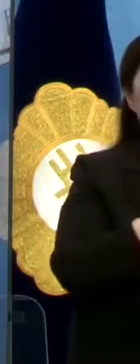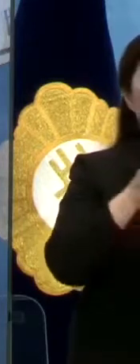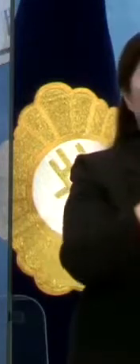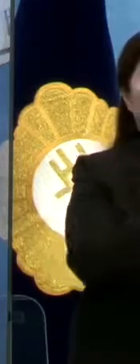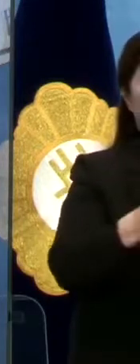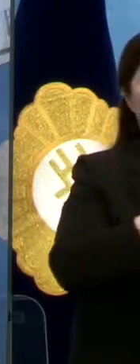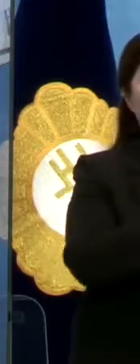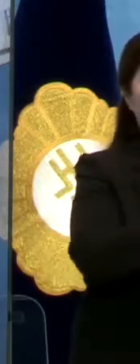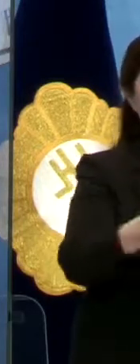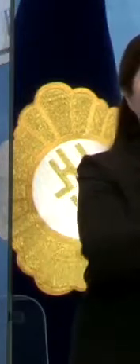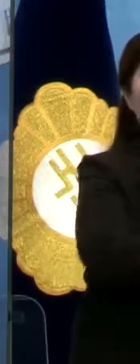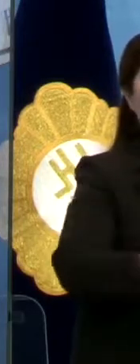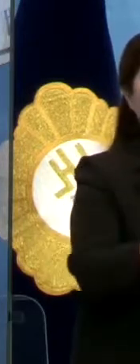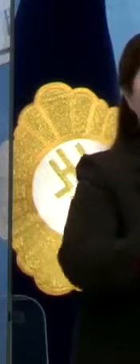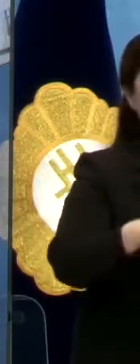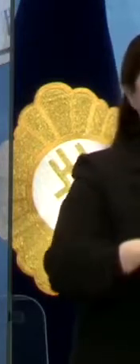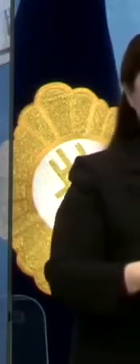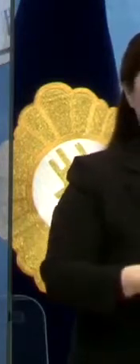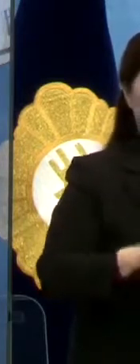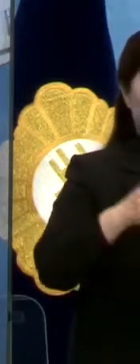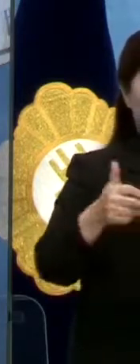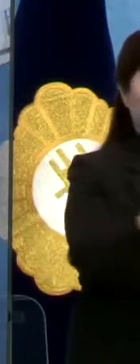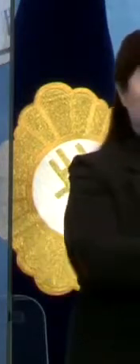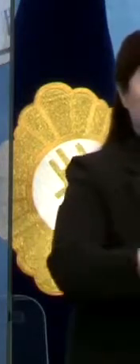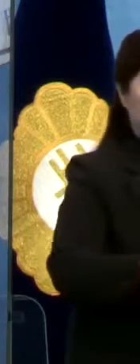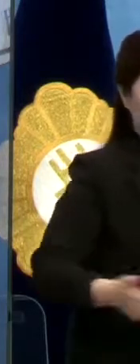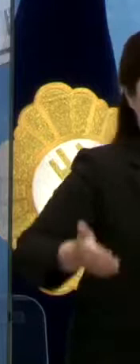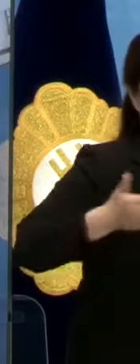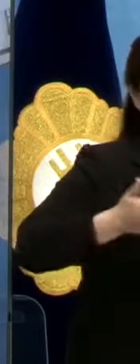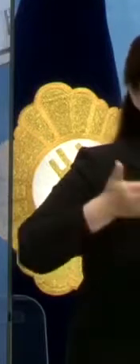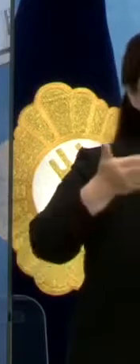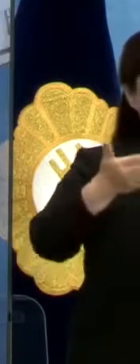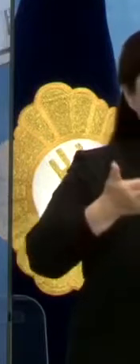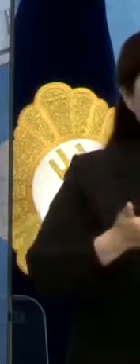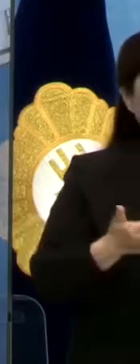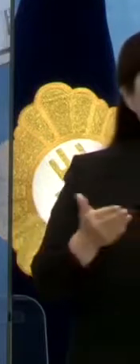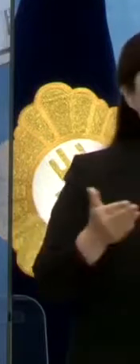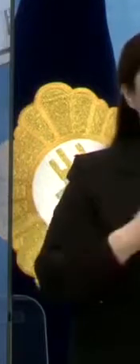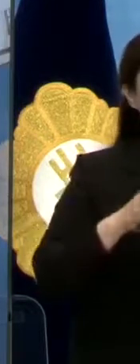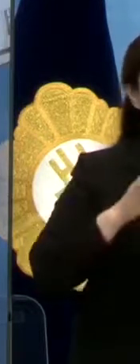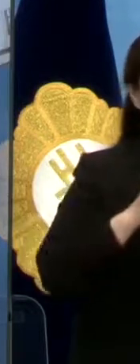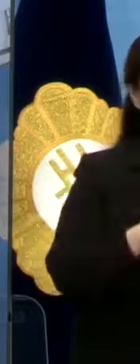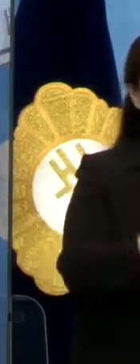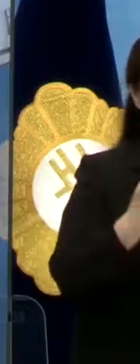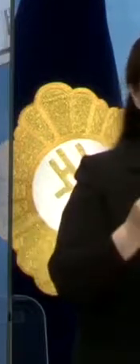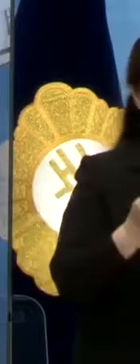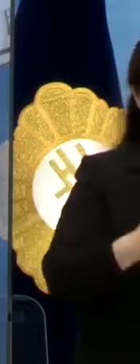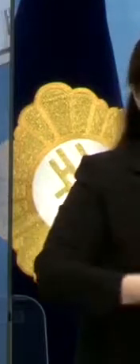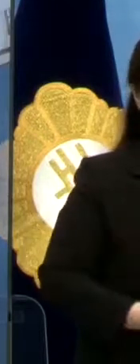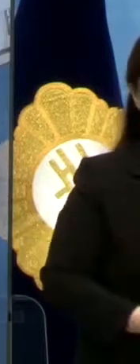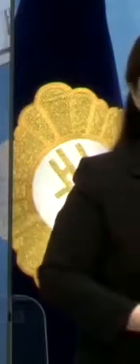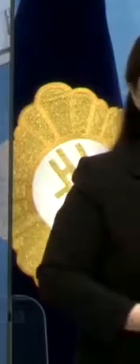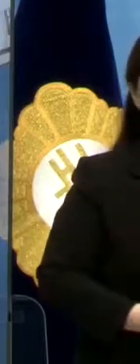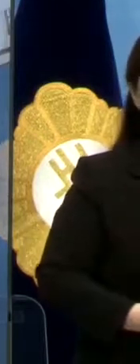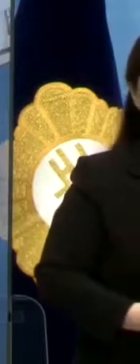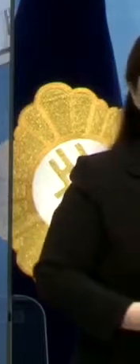범국민 추천 운동과 21대 국회의 전폭 지지도 이어나가도록 하겠습니다.